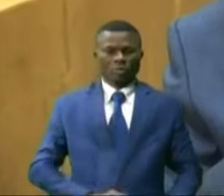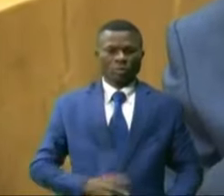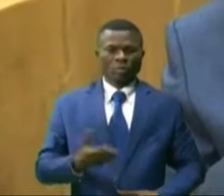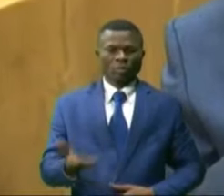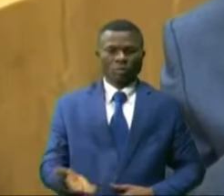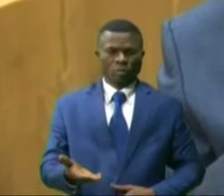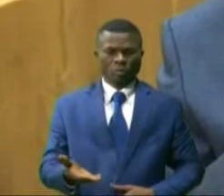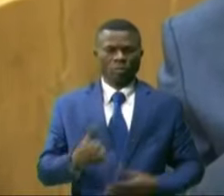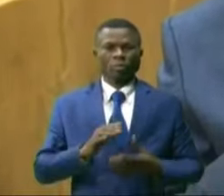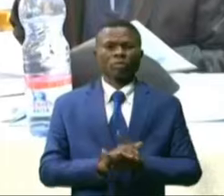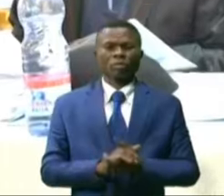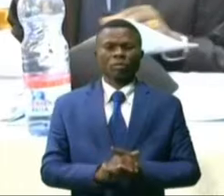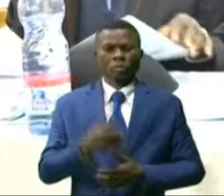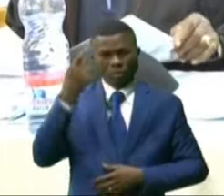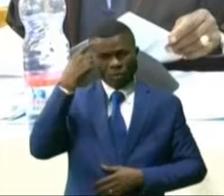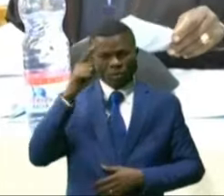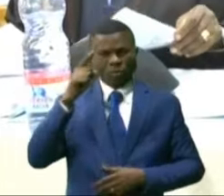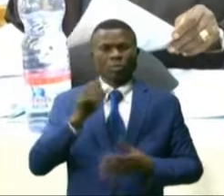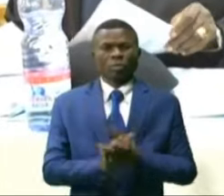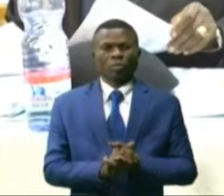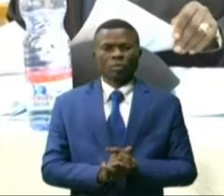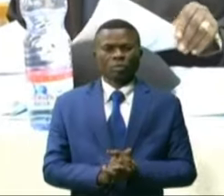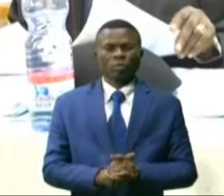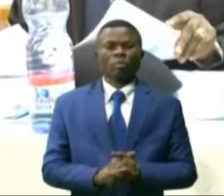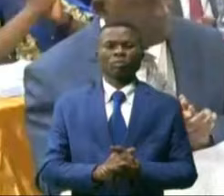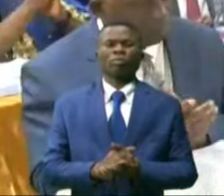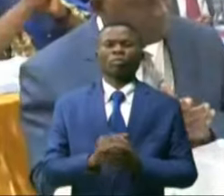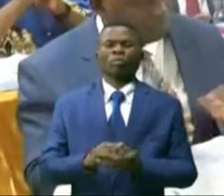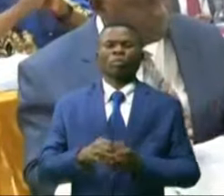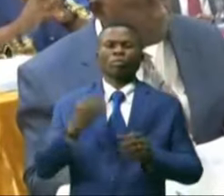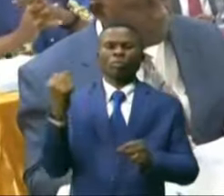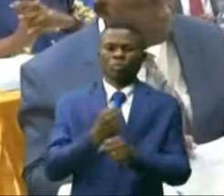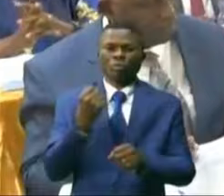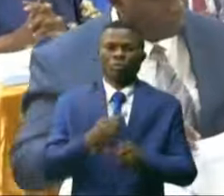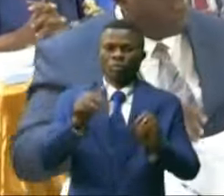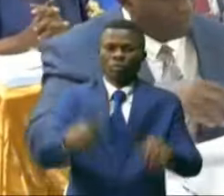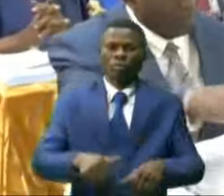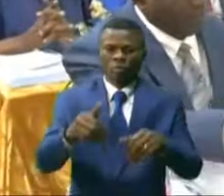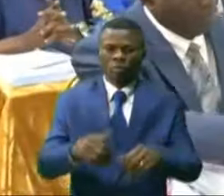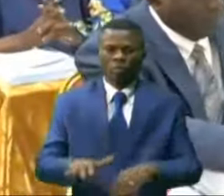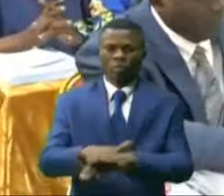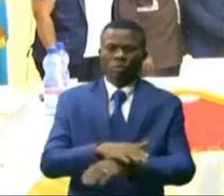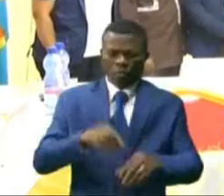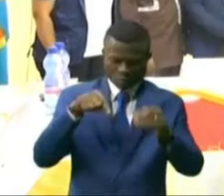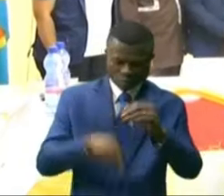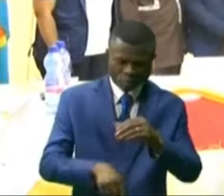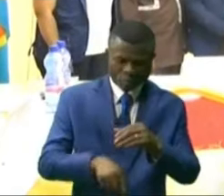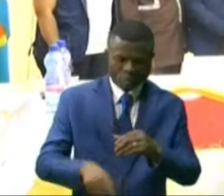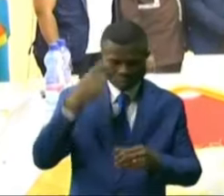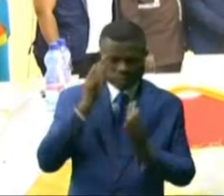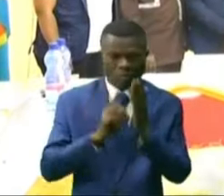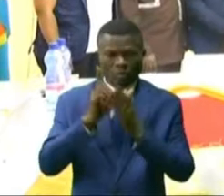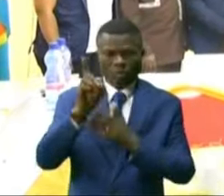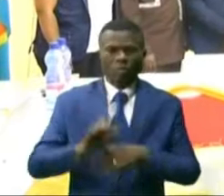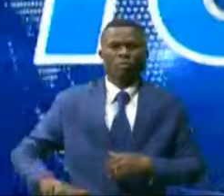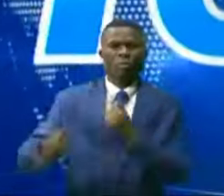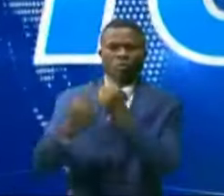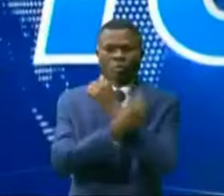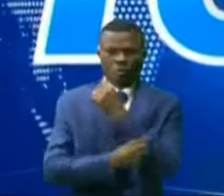Félix-Antoine Tshisekedi Tshilombo. C'est de la revanche du sol sur le sous-sol pour l'émergence du